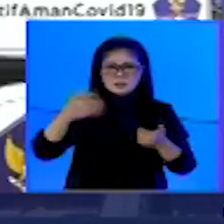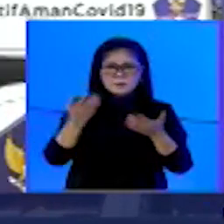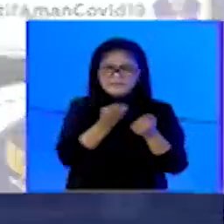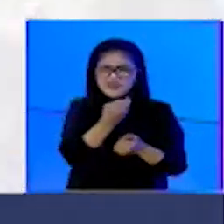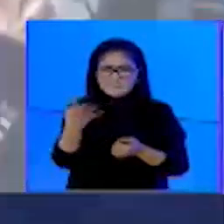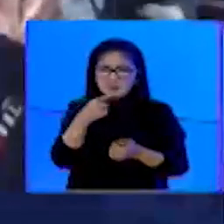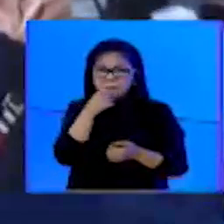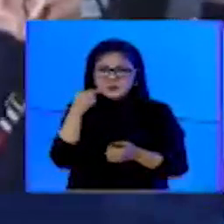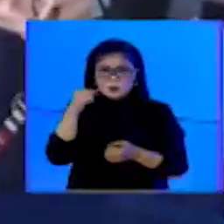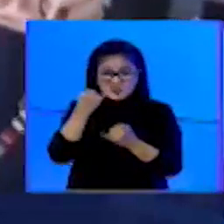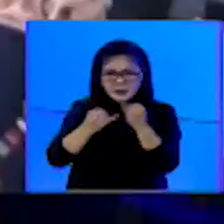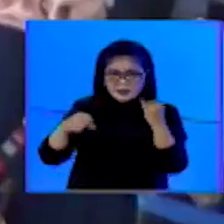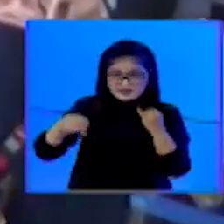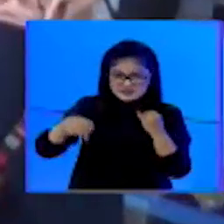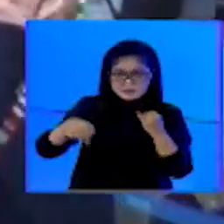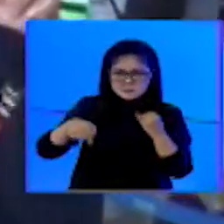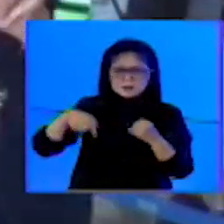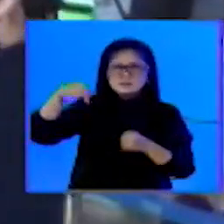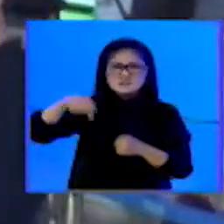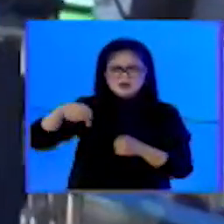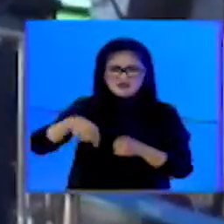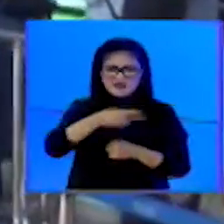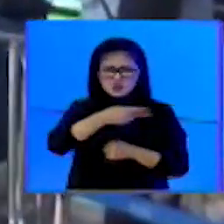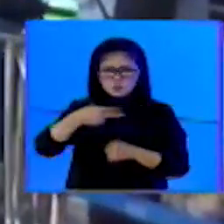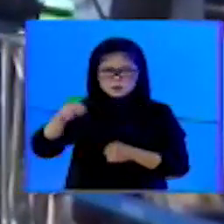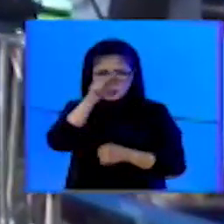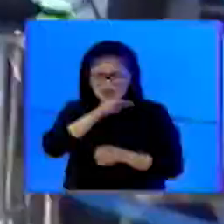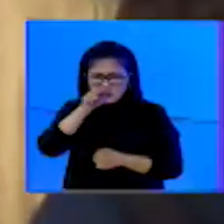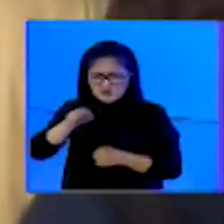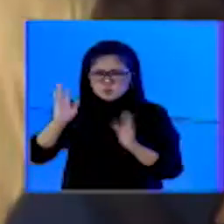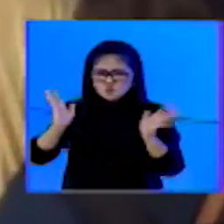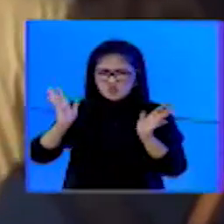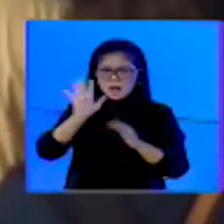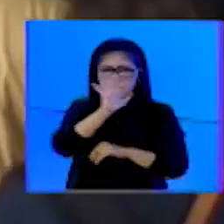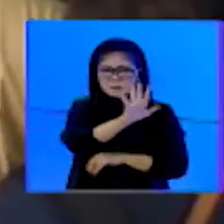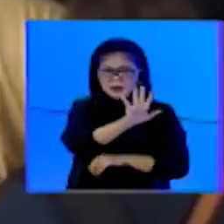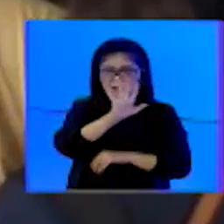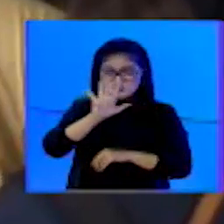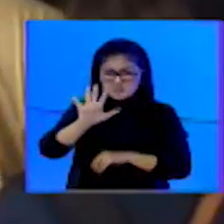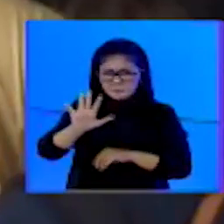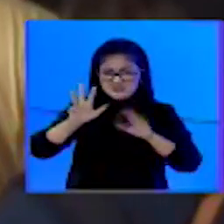ini. Hingga kini Indonesia telah memeriksa 559.000 spesimen.